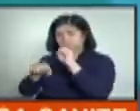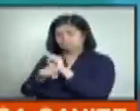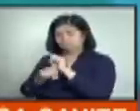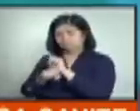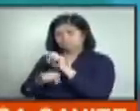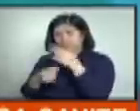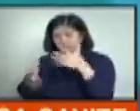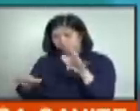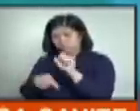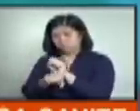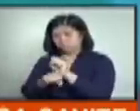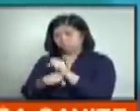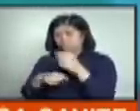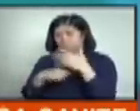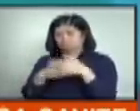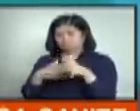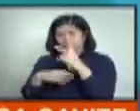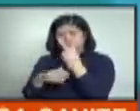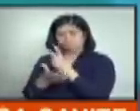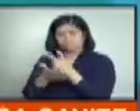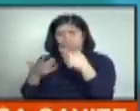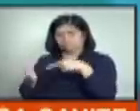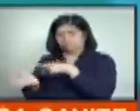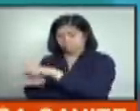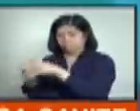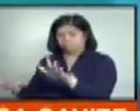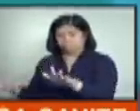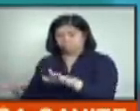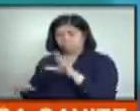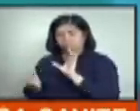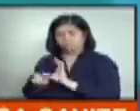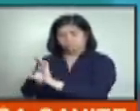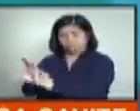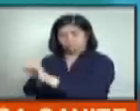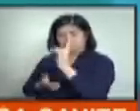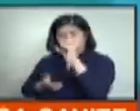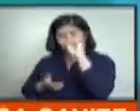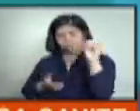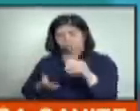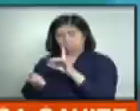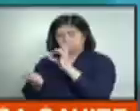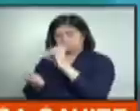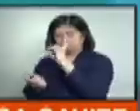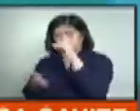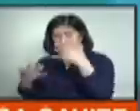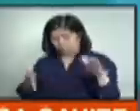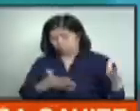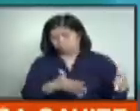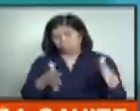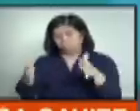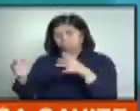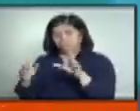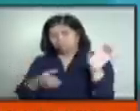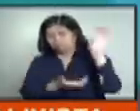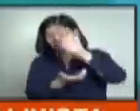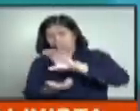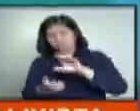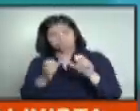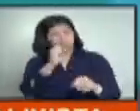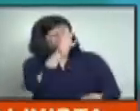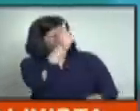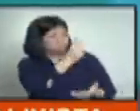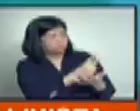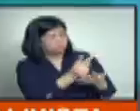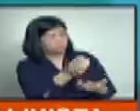nila, kasi after, doon sa 2 weeks, sir, bayad ako doon. Binigay ko yung kasi 100% yun kasi natapos naman nila, nabuhusan naman. So yung